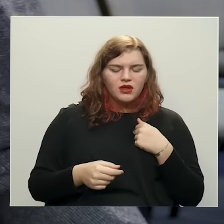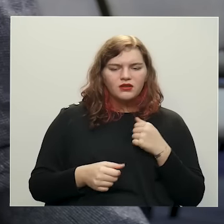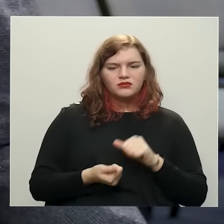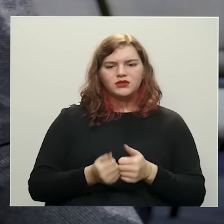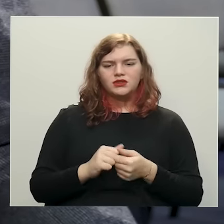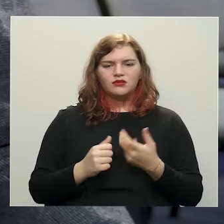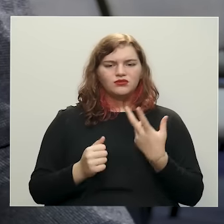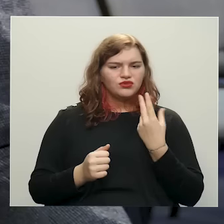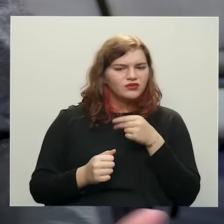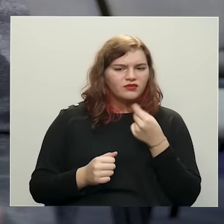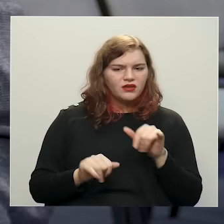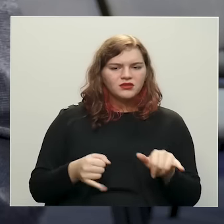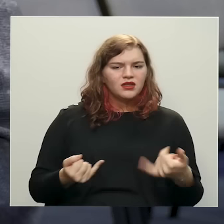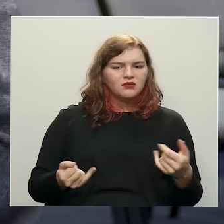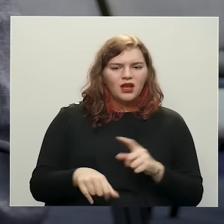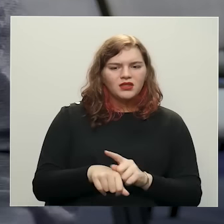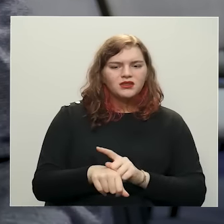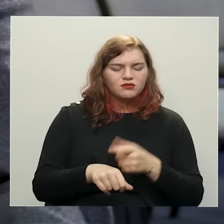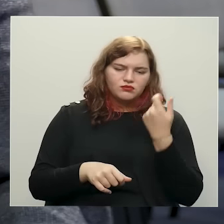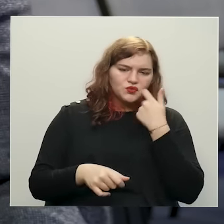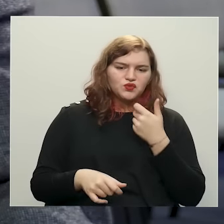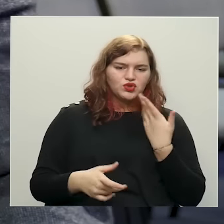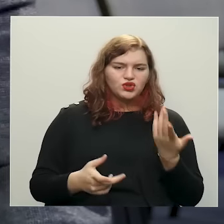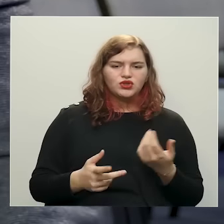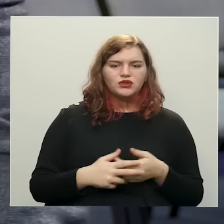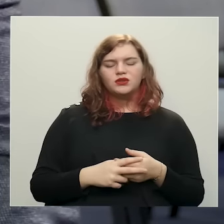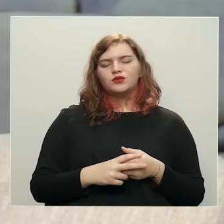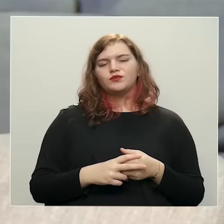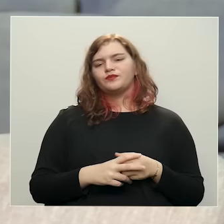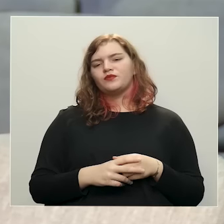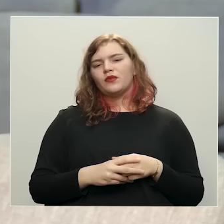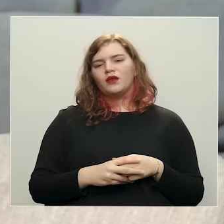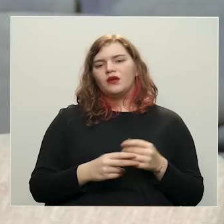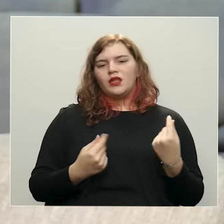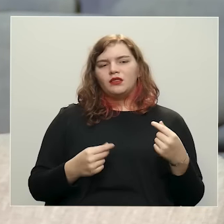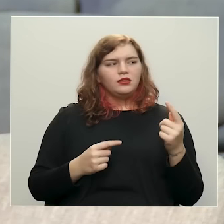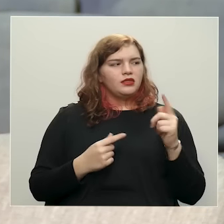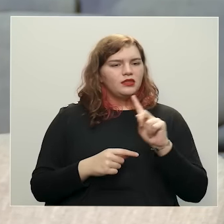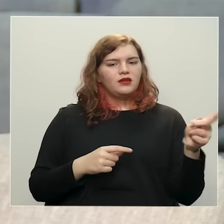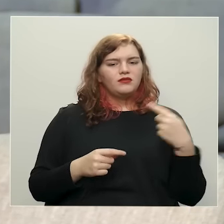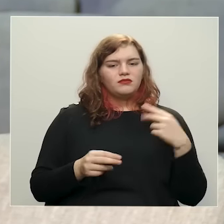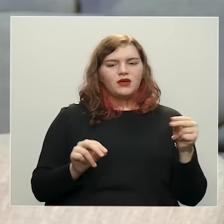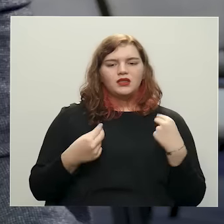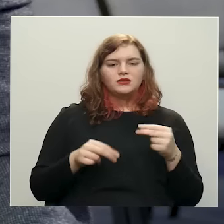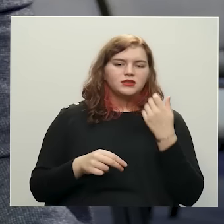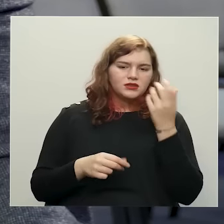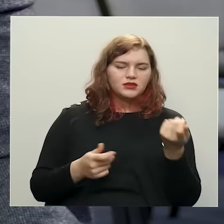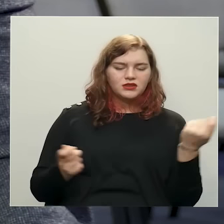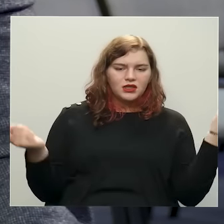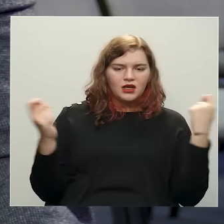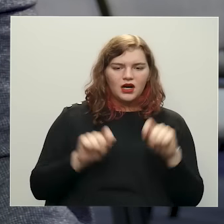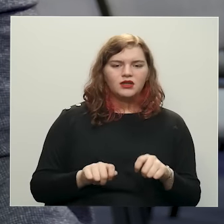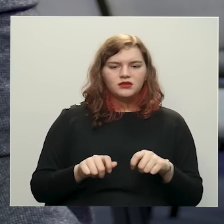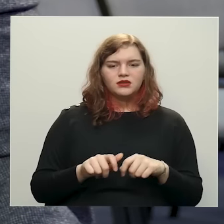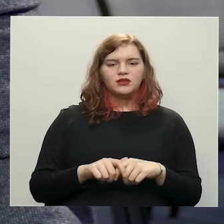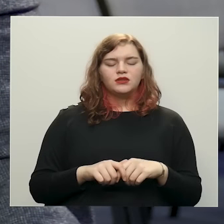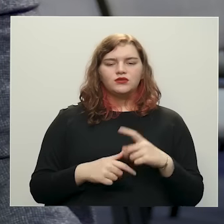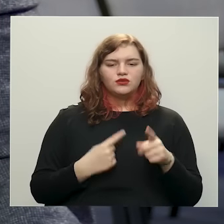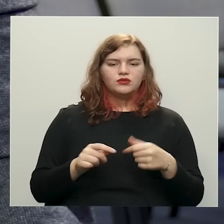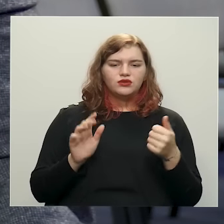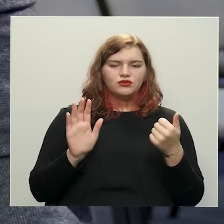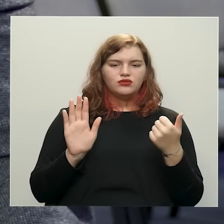s-a declanșat între timp. Noi nu știm. Nimeni nu a putut să ne dea o explicație. Dar când s-a închis